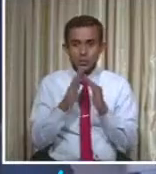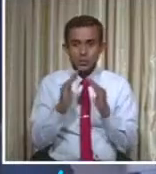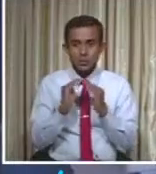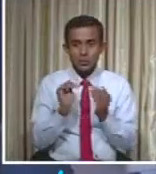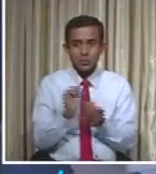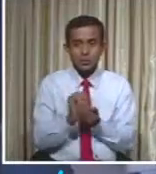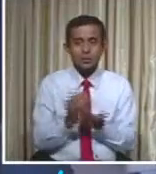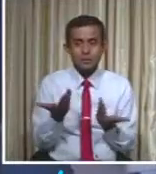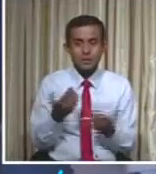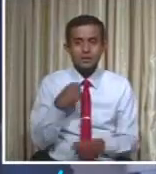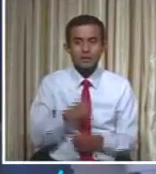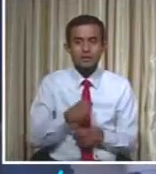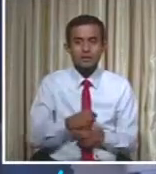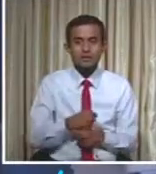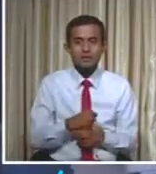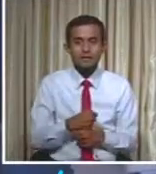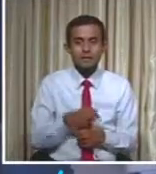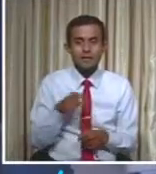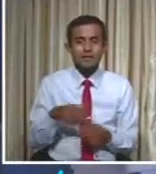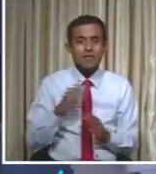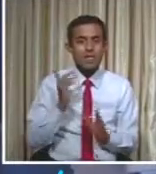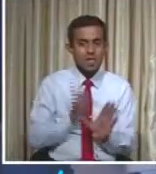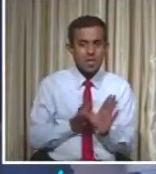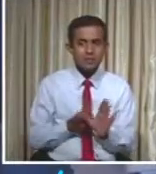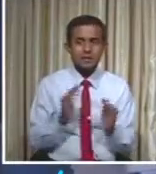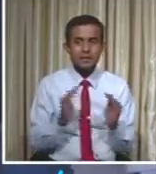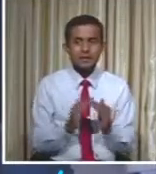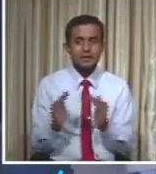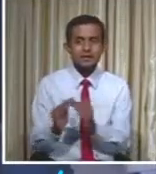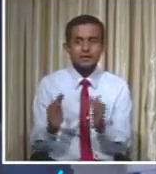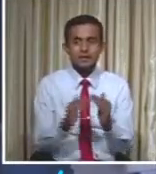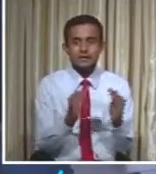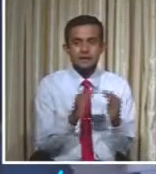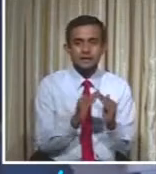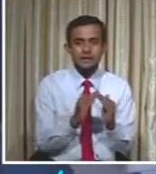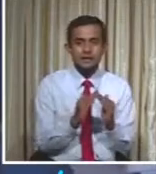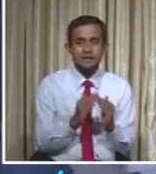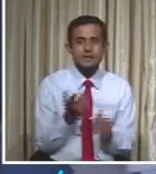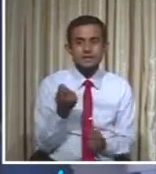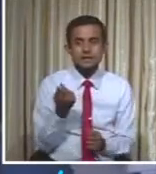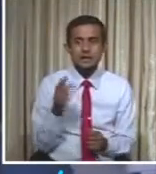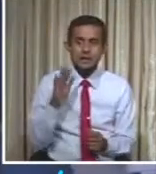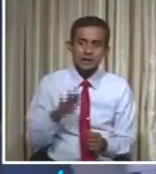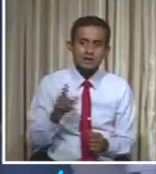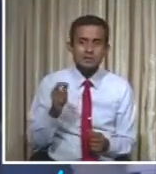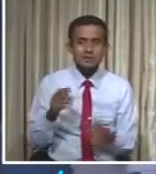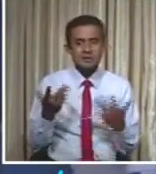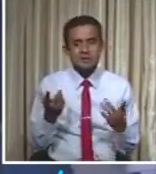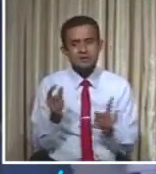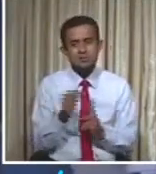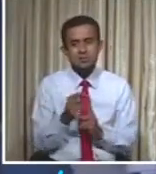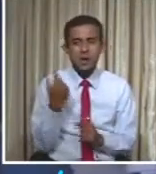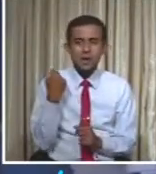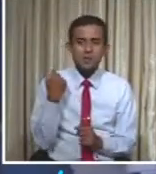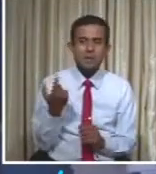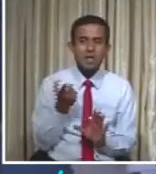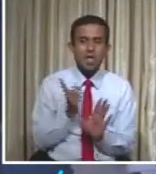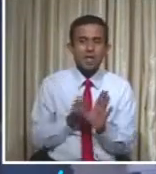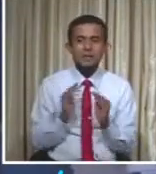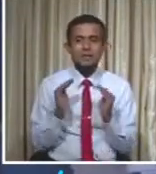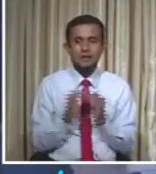බැරි ආණ්ඩුවකට. ඒත් අද හැම ගෙදරකම සල්ලි තියෙන සල්ලි නැති දුප්පත් පොහොසත් හැම